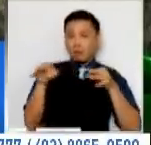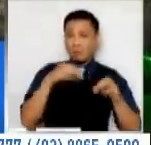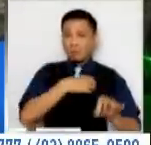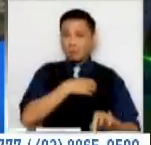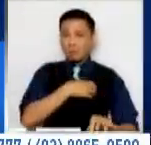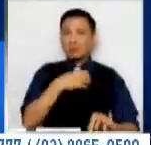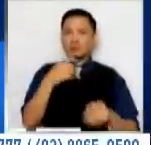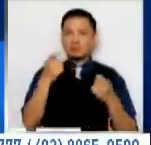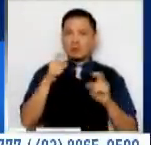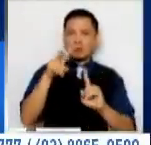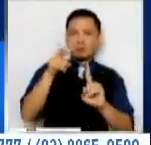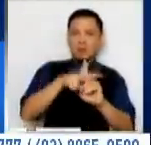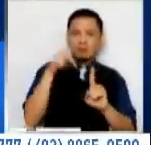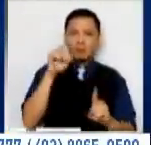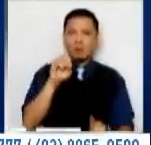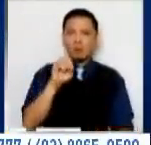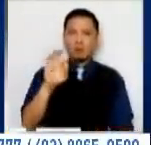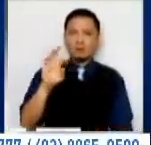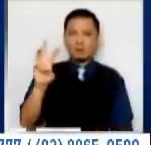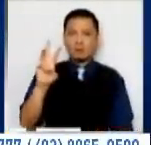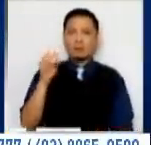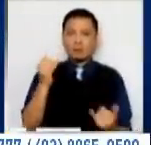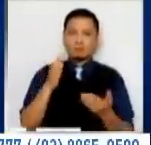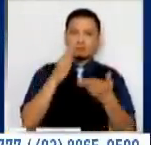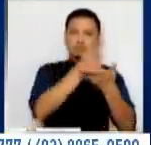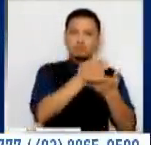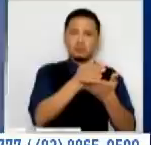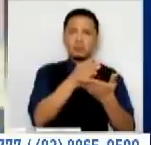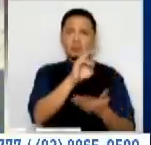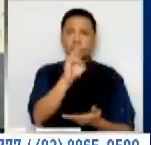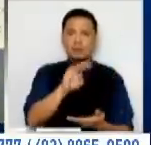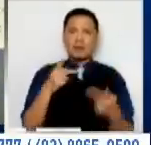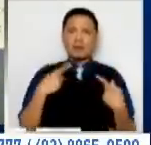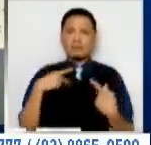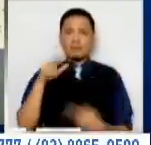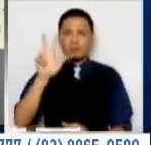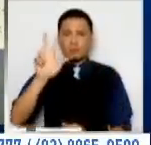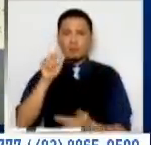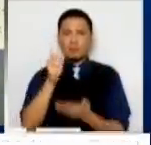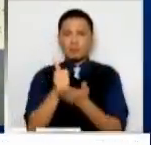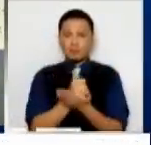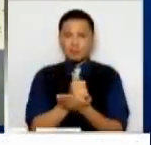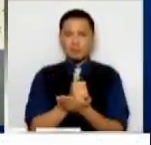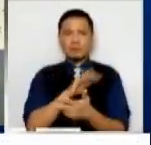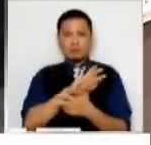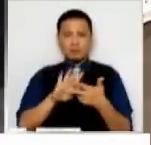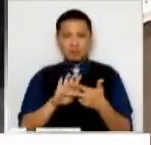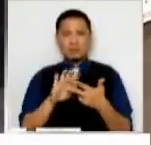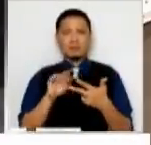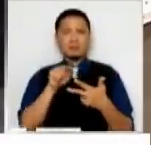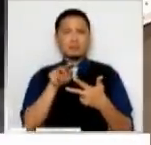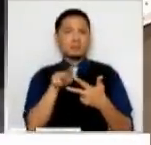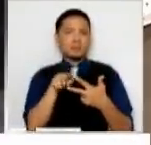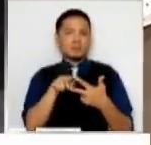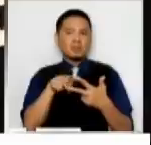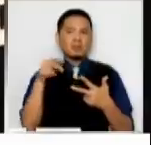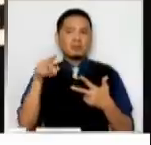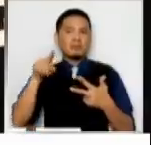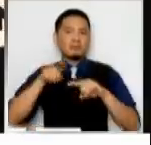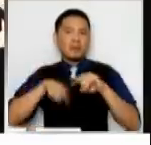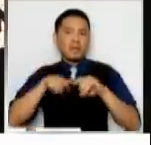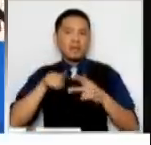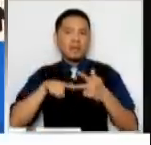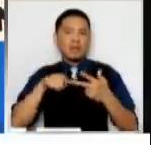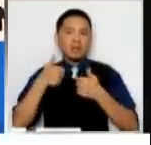sa Maynila. May nakuha sa kanyang tatlong passport, isa sa kanya at ang dalawa sa kanya raw kaibigan at girlfriend. Pero walang maipakitang rehistro